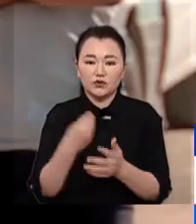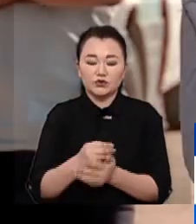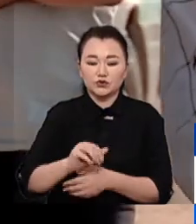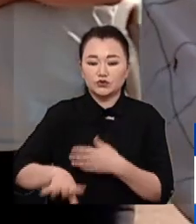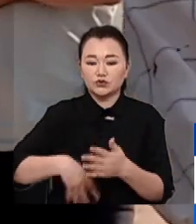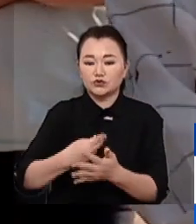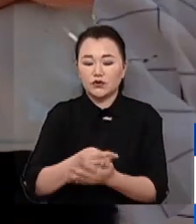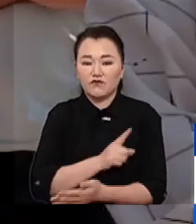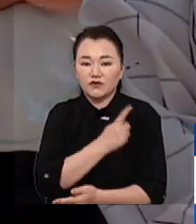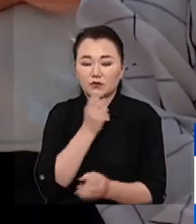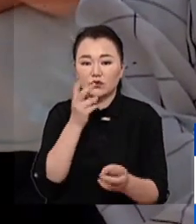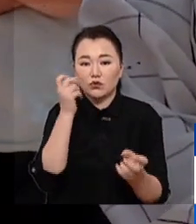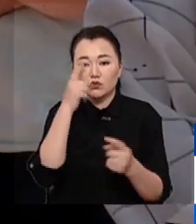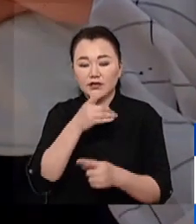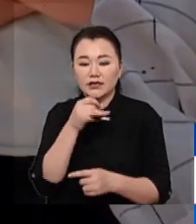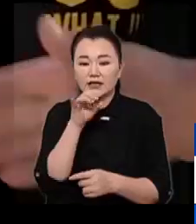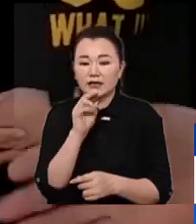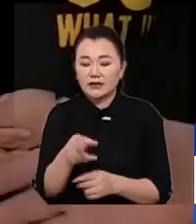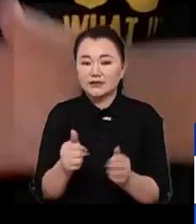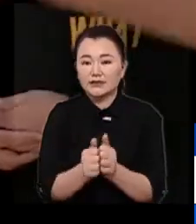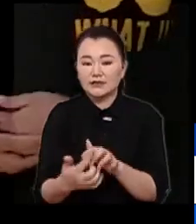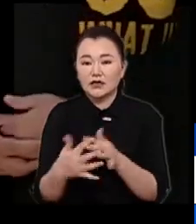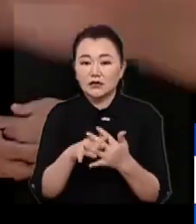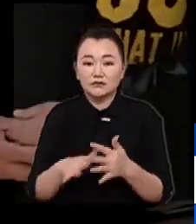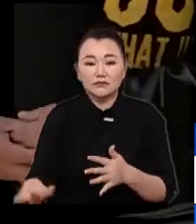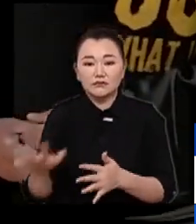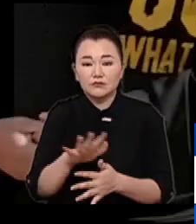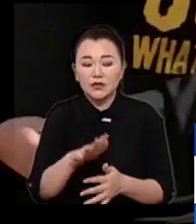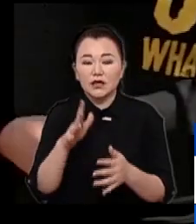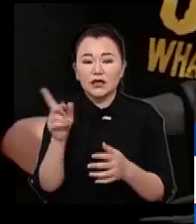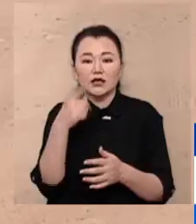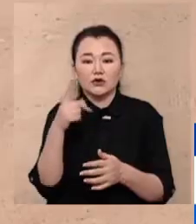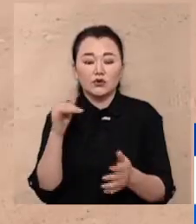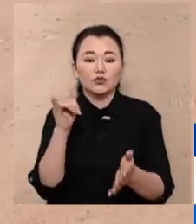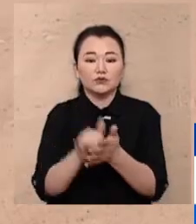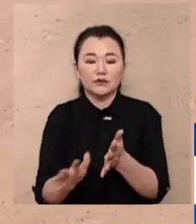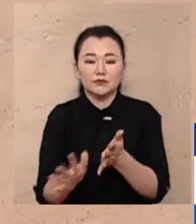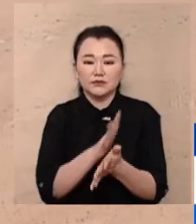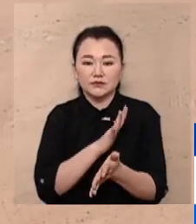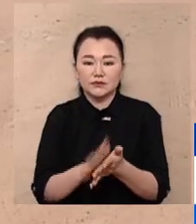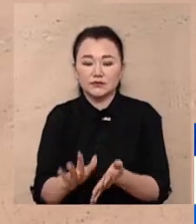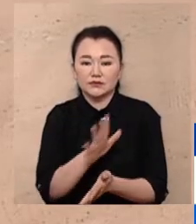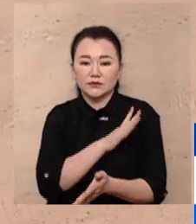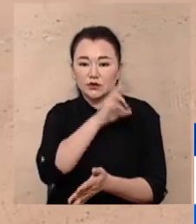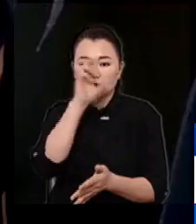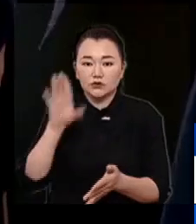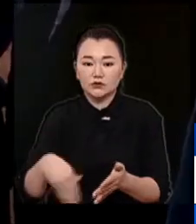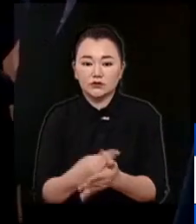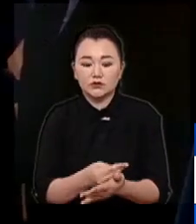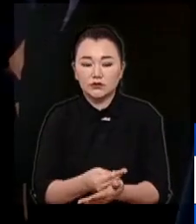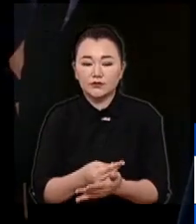это возмутило, ведь, как выяснили игеликовцы, в соседних населенных пунктах электросчетчики устанавливали за счет государства.